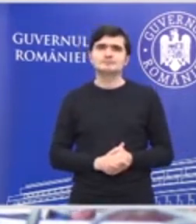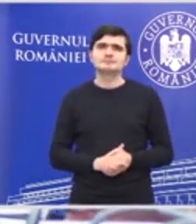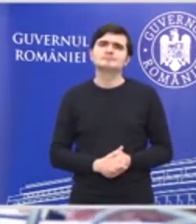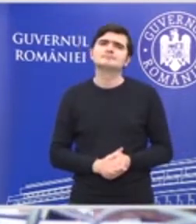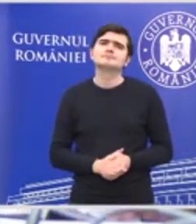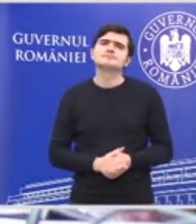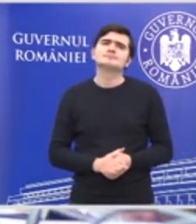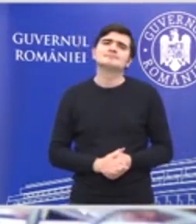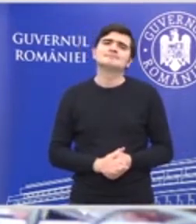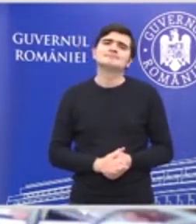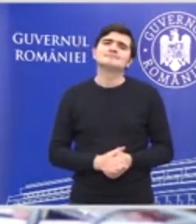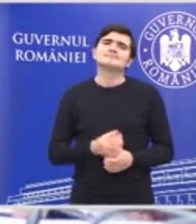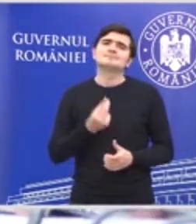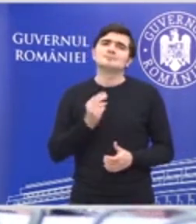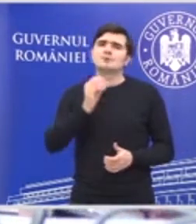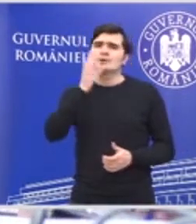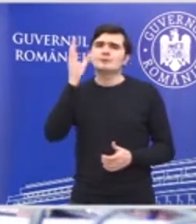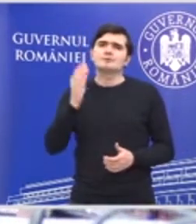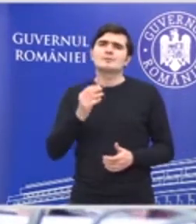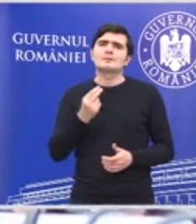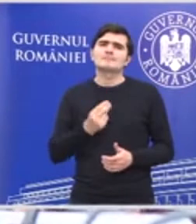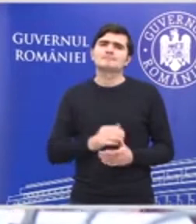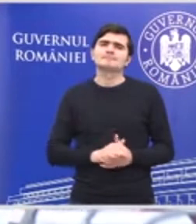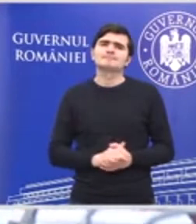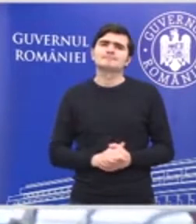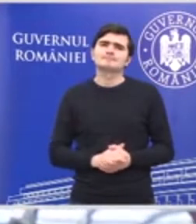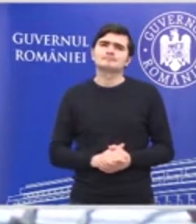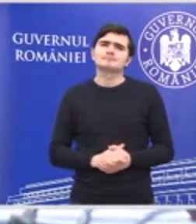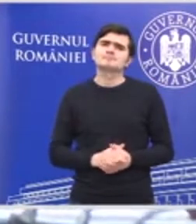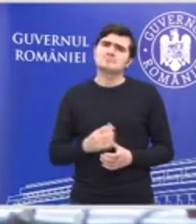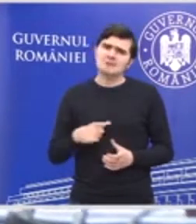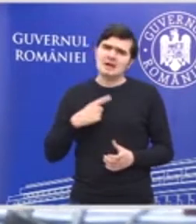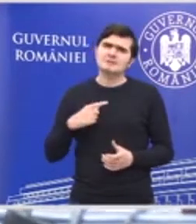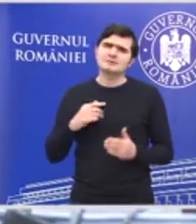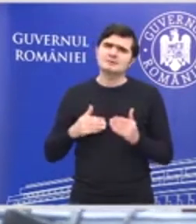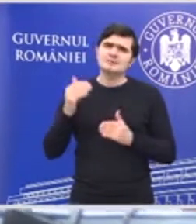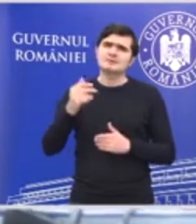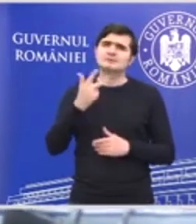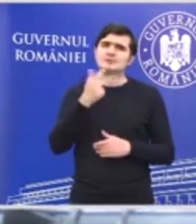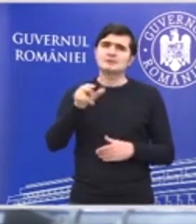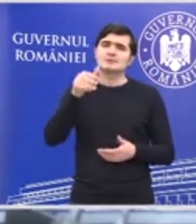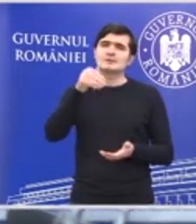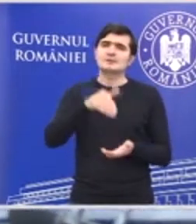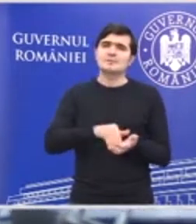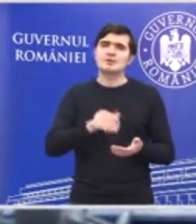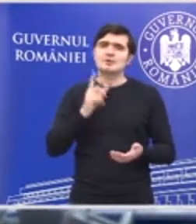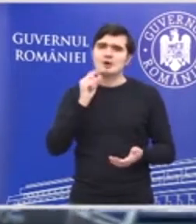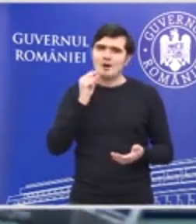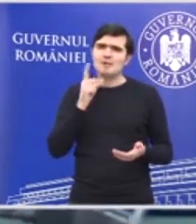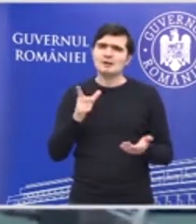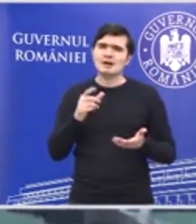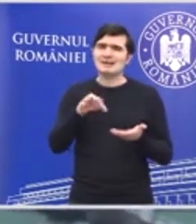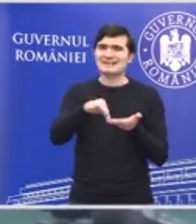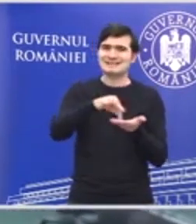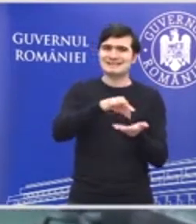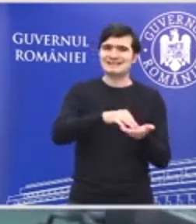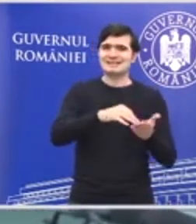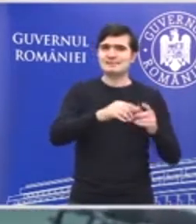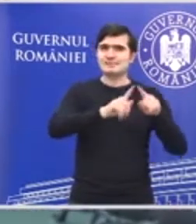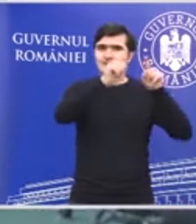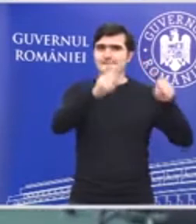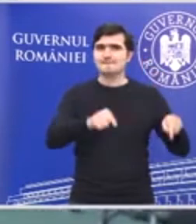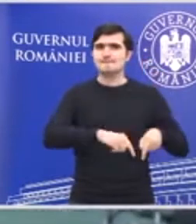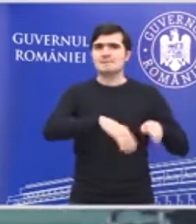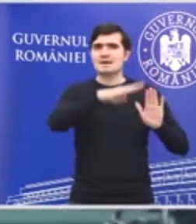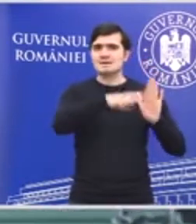Miruna Mihailovici, Realitatea Plus, bună ziua. Sunt peste 300.000 de persoane înscrise pe listele de așteptare